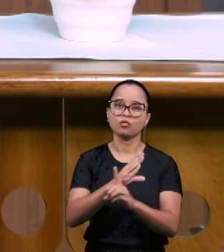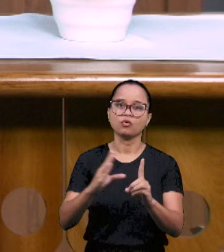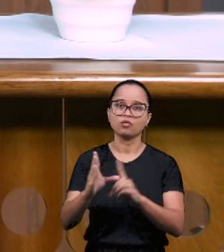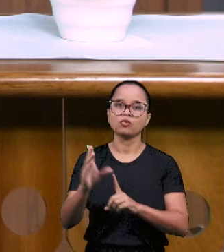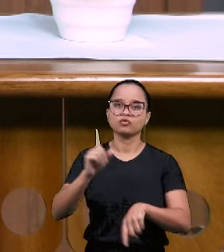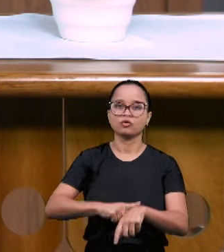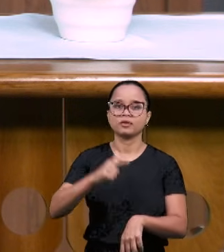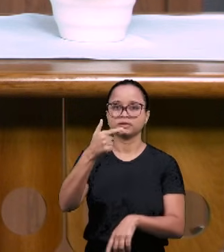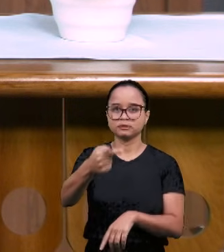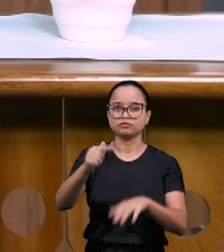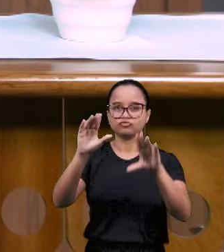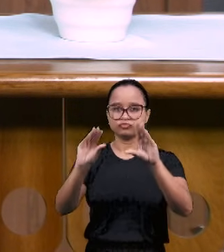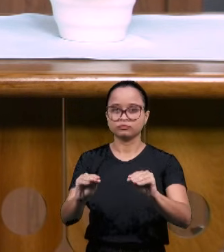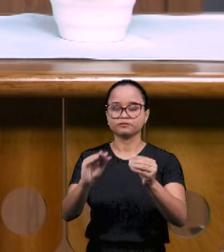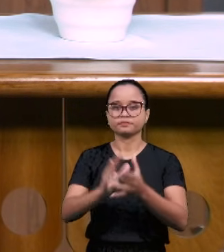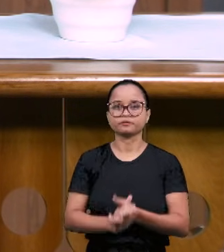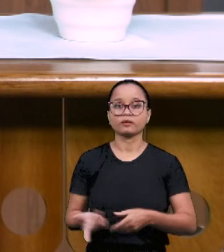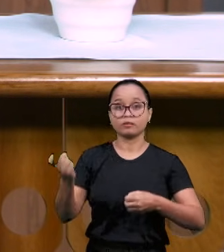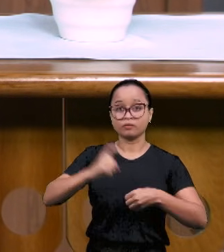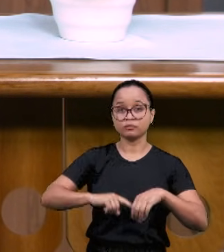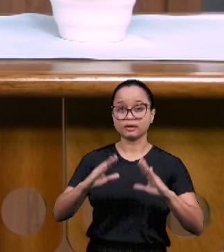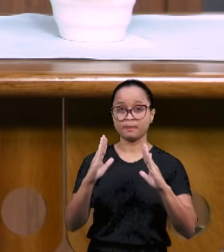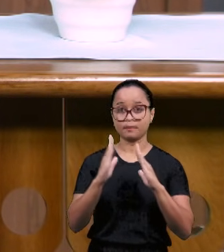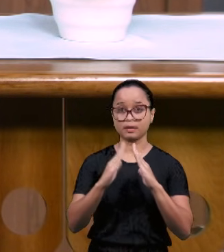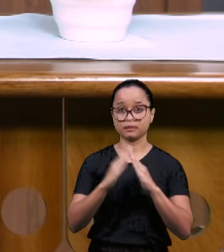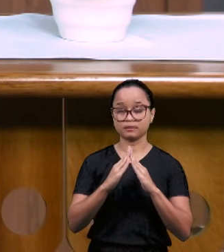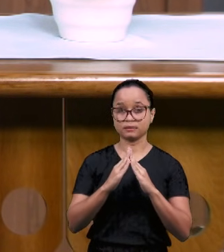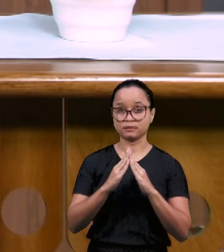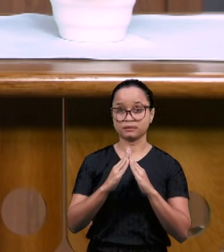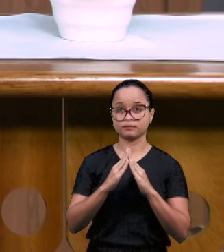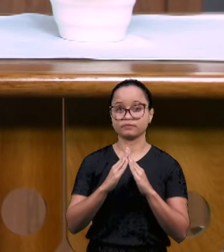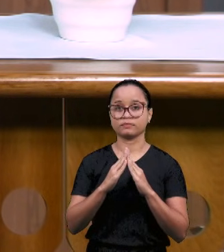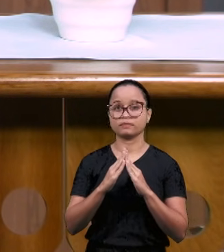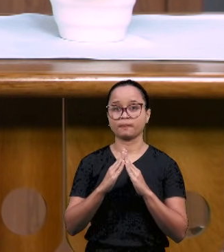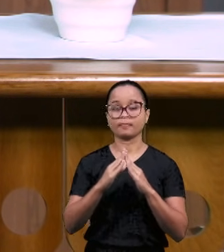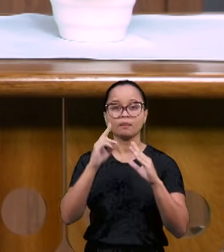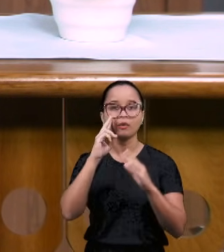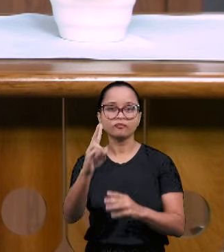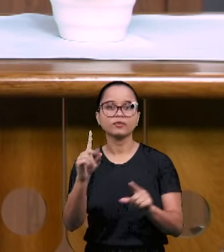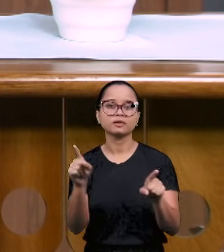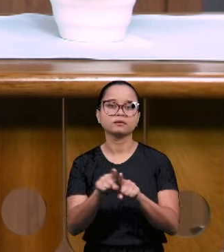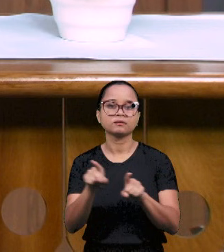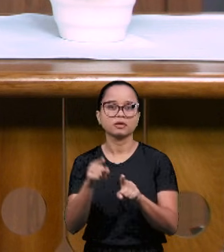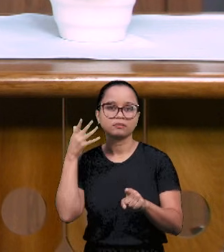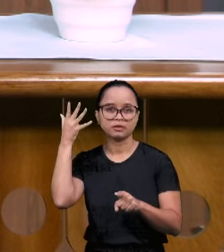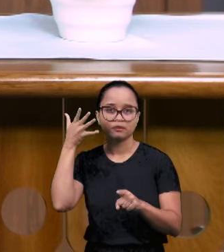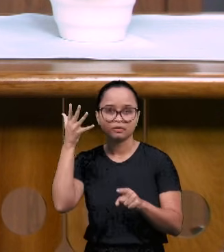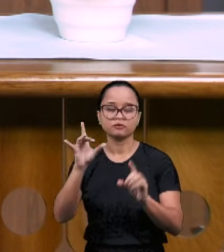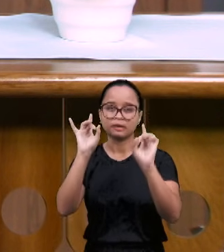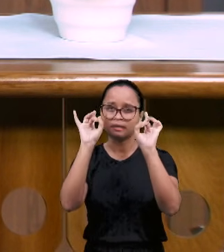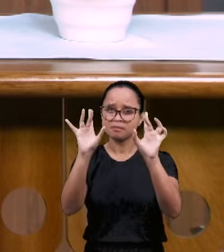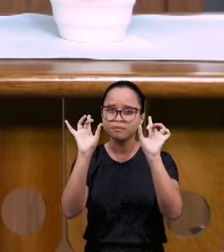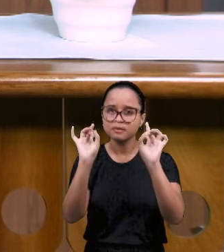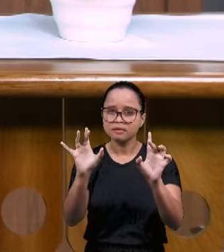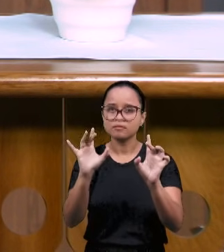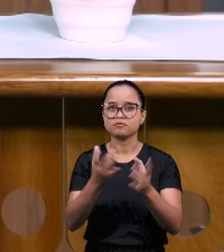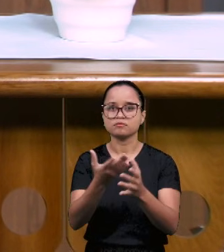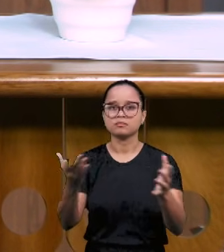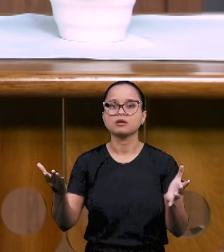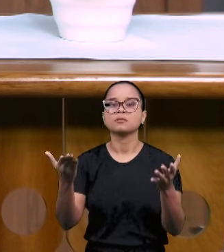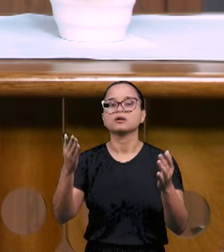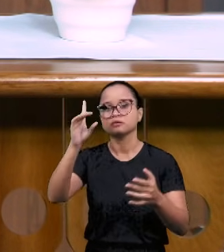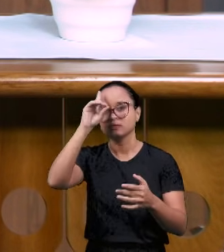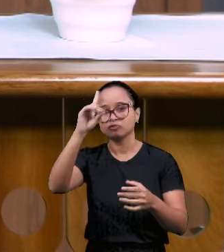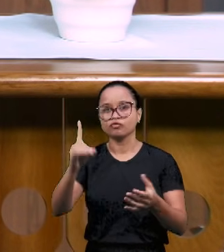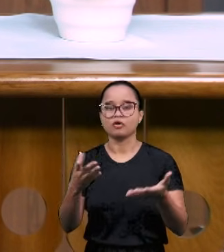culte à 7 heures du soir. Quand vous revenez à la maison, vous pouvez assister aussi à ce message, un message spécial pour